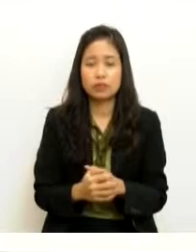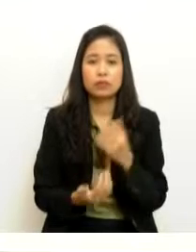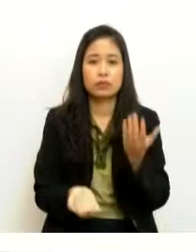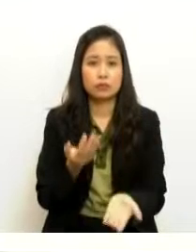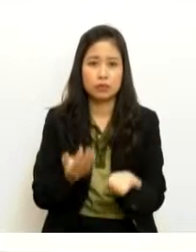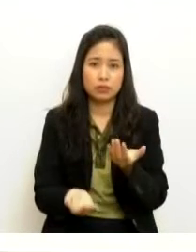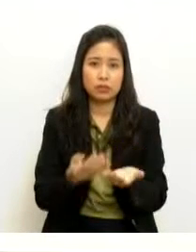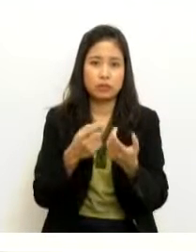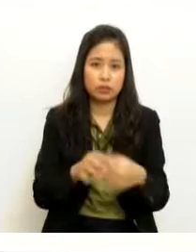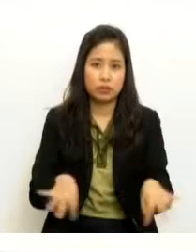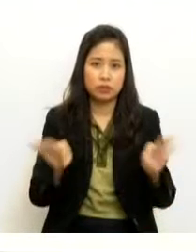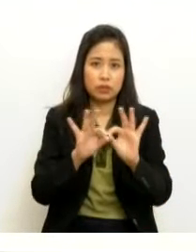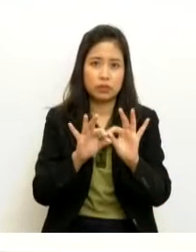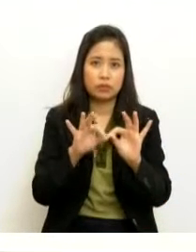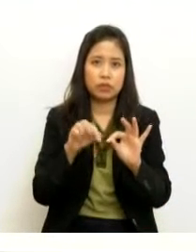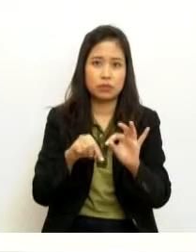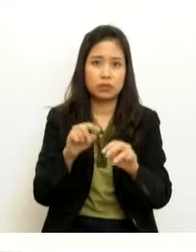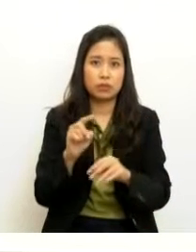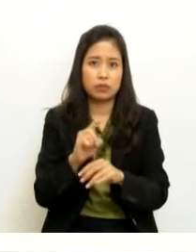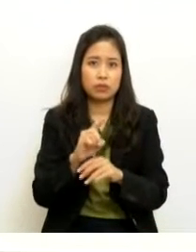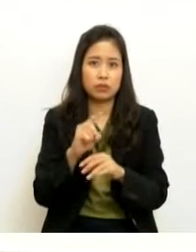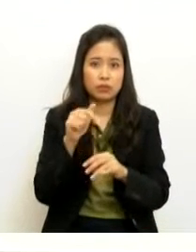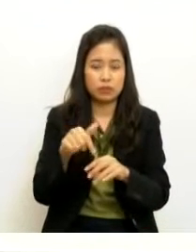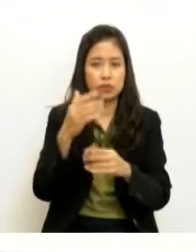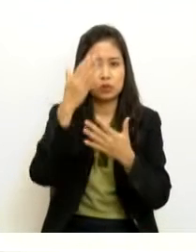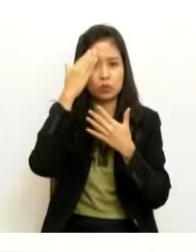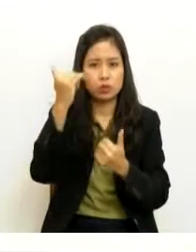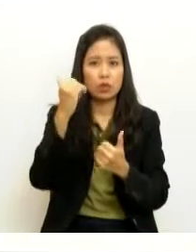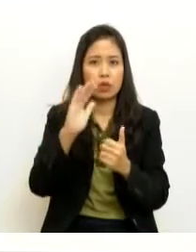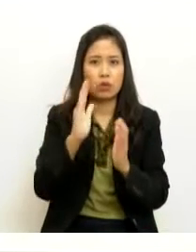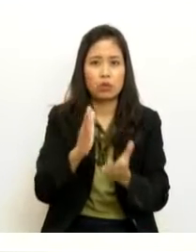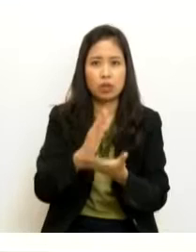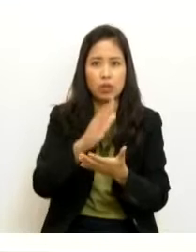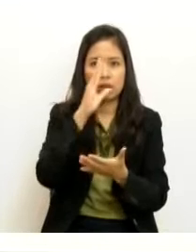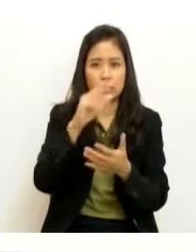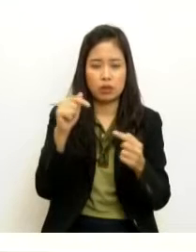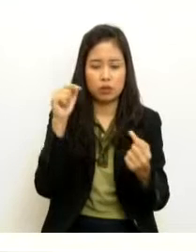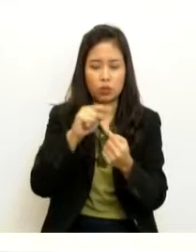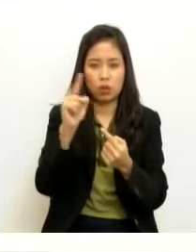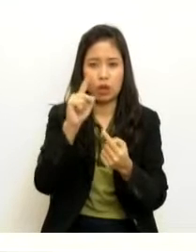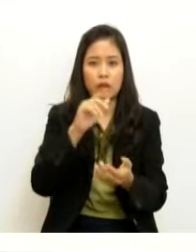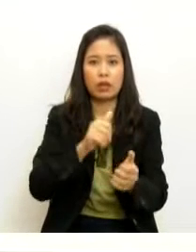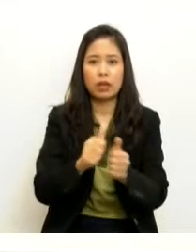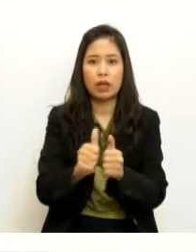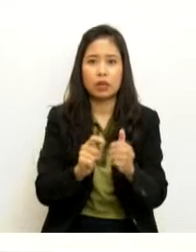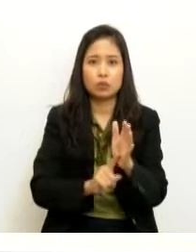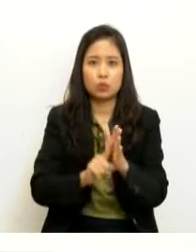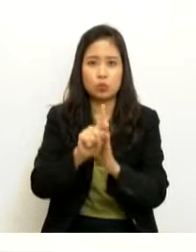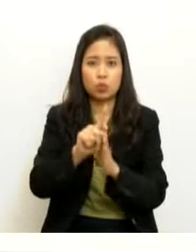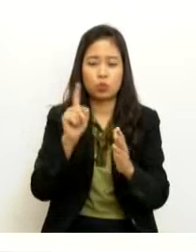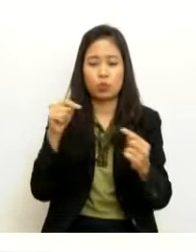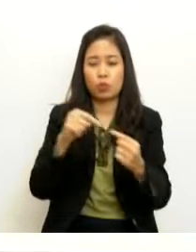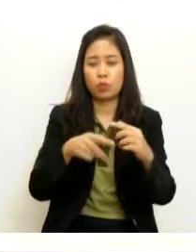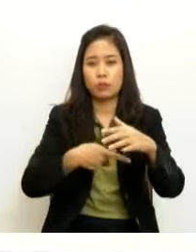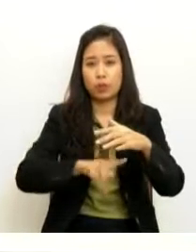เด็นเรื่องจำนวนนะครับซึ่งอาจจะอยู่ในความสนใจของโรงเรียนที่มีการแข่งขันสูงในระดับประถมศึกษ